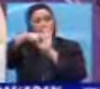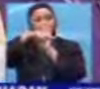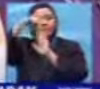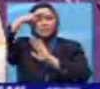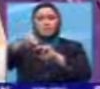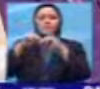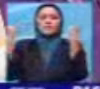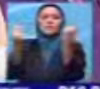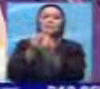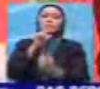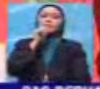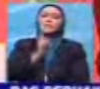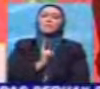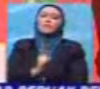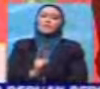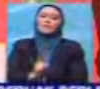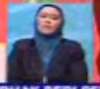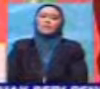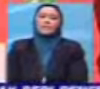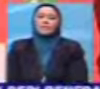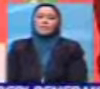Islam.